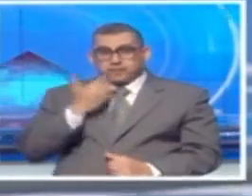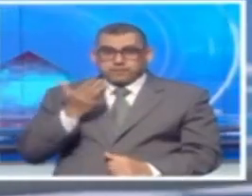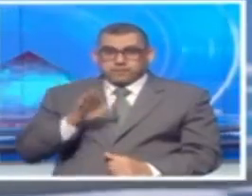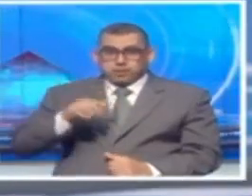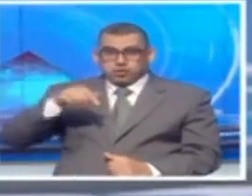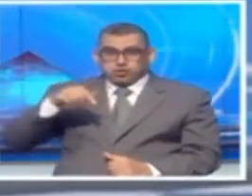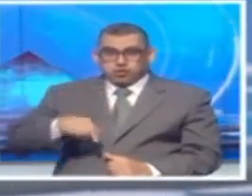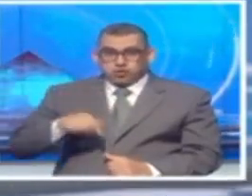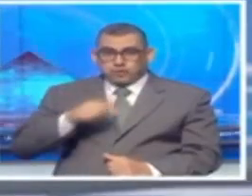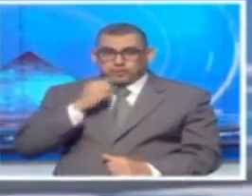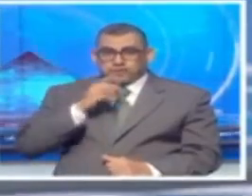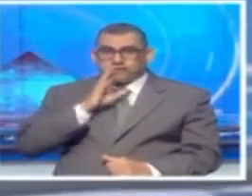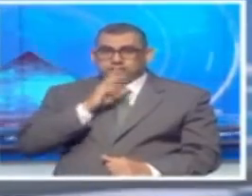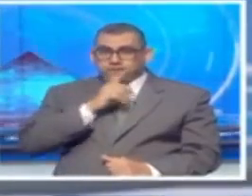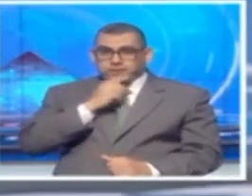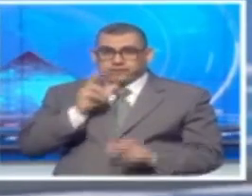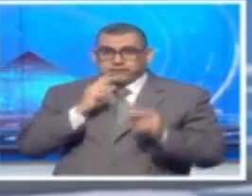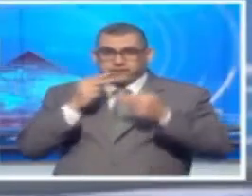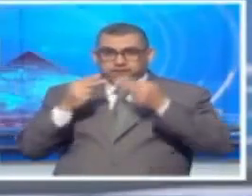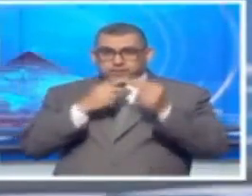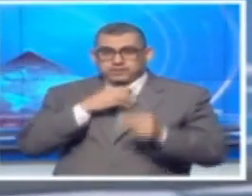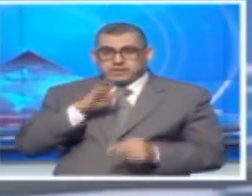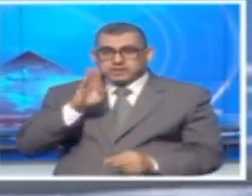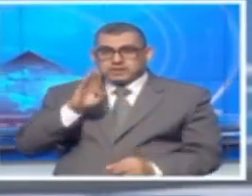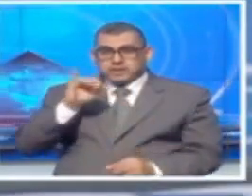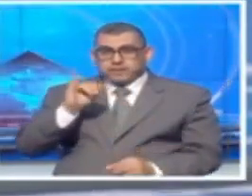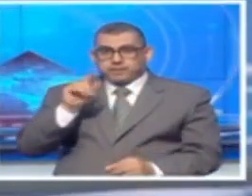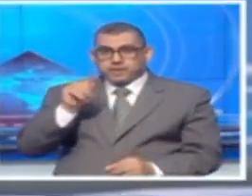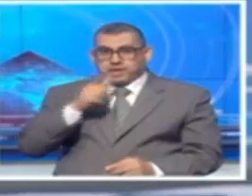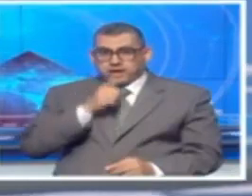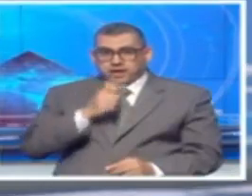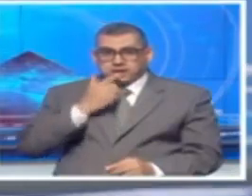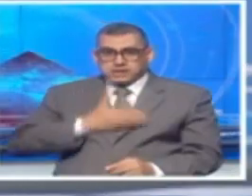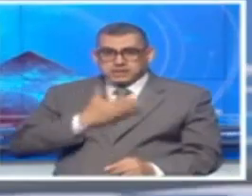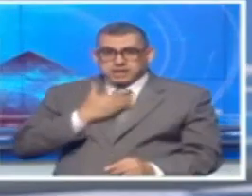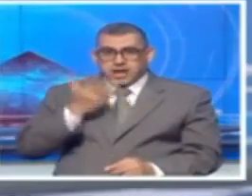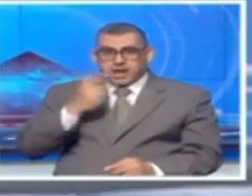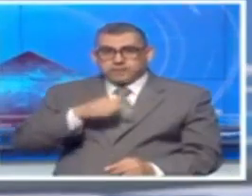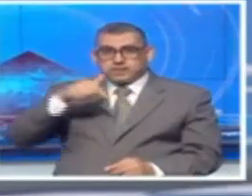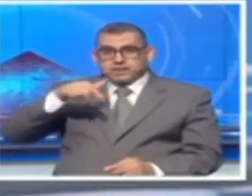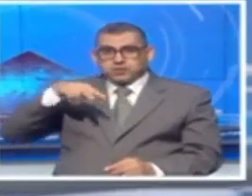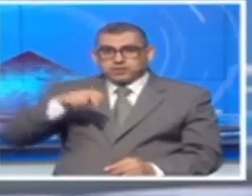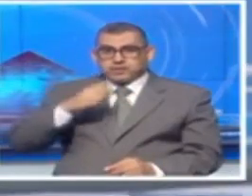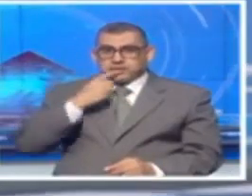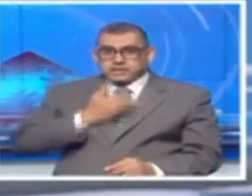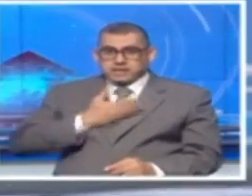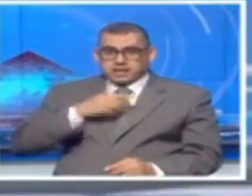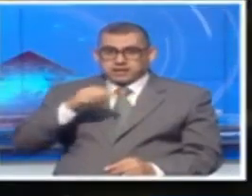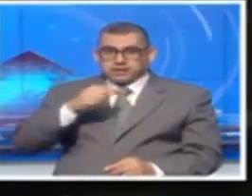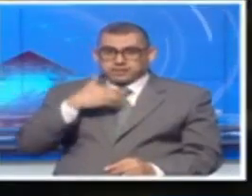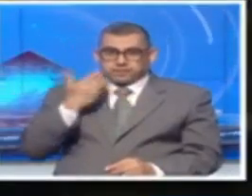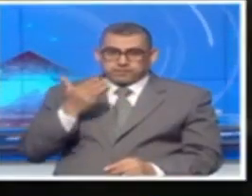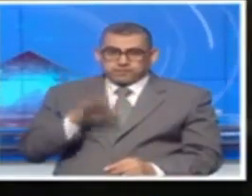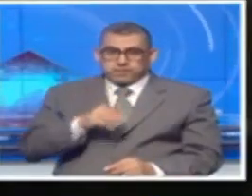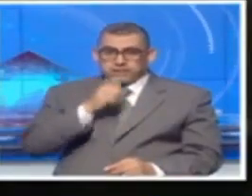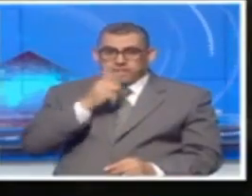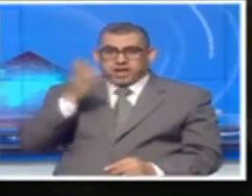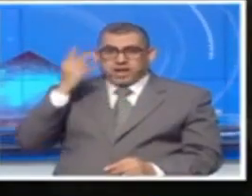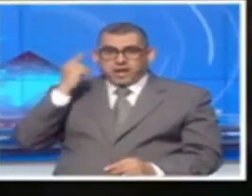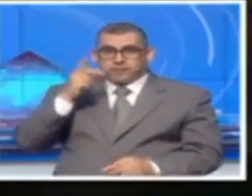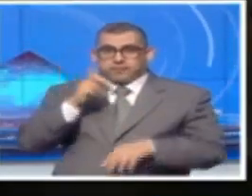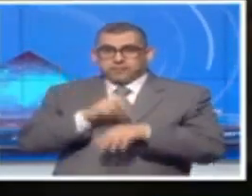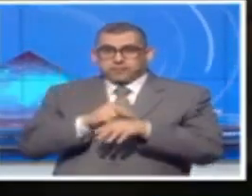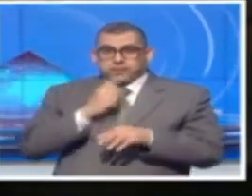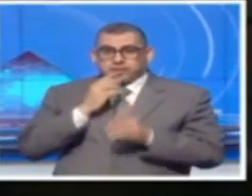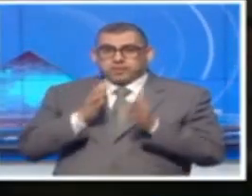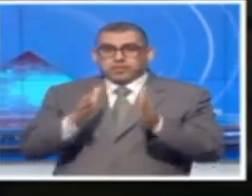توفي اليوم الفنان الكبير سمير صبري عن عمر ناهز 86 عاما بعد تعرضه